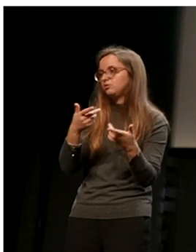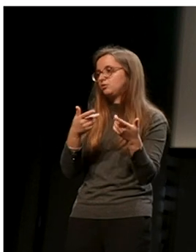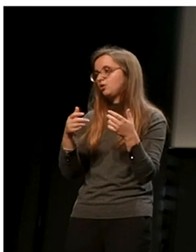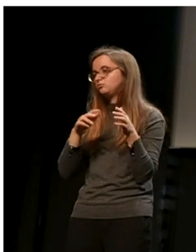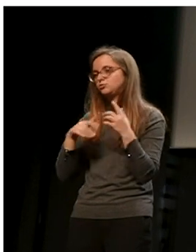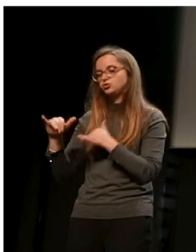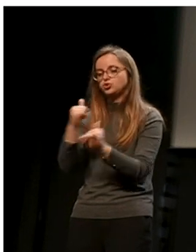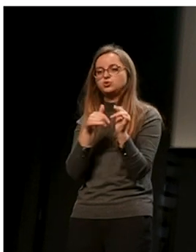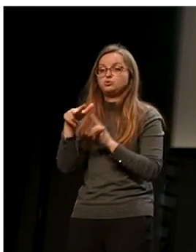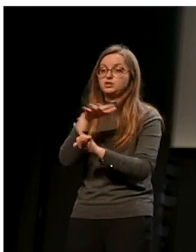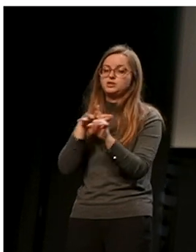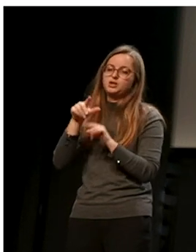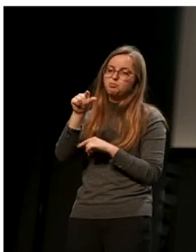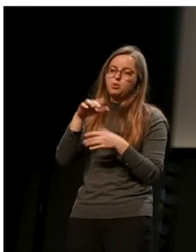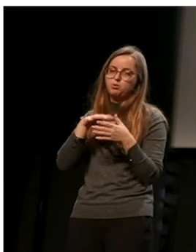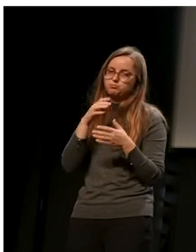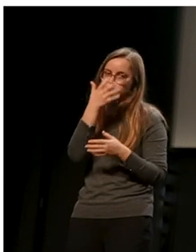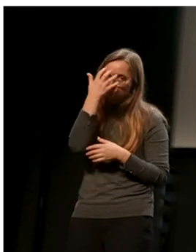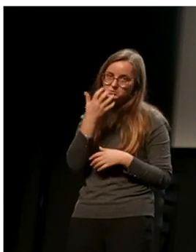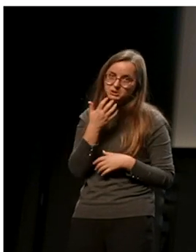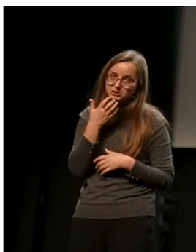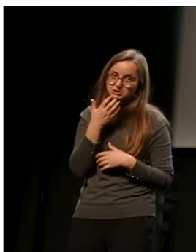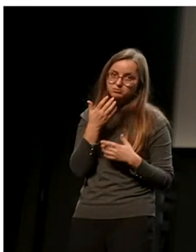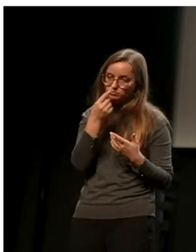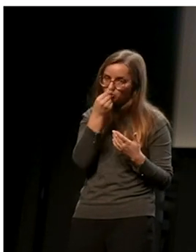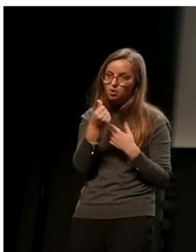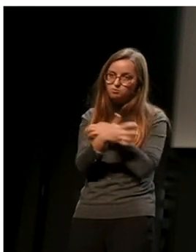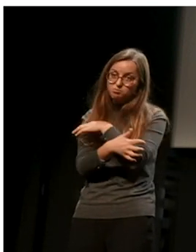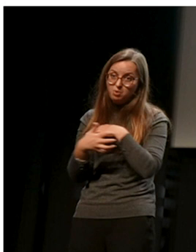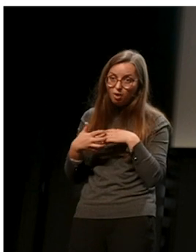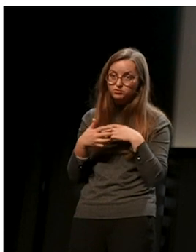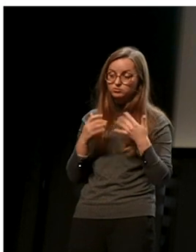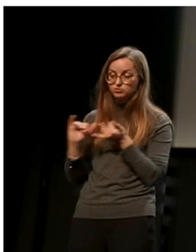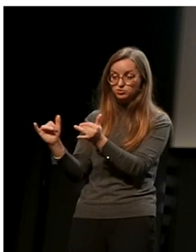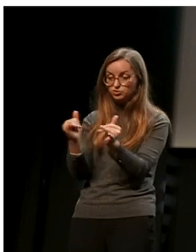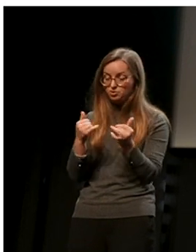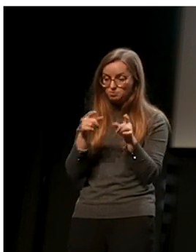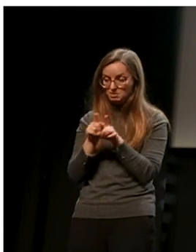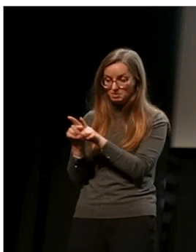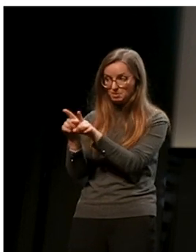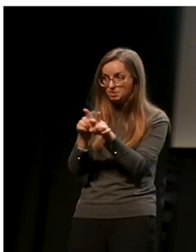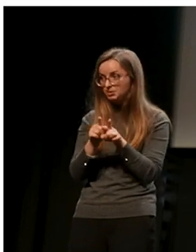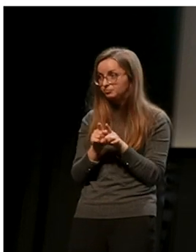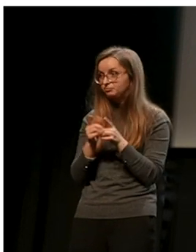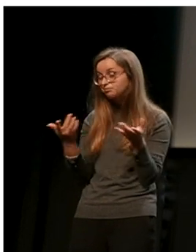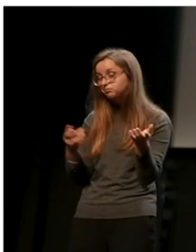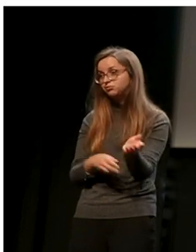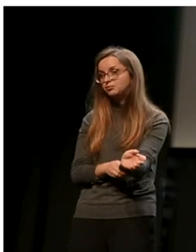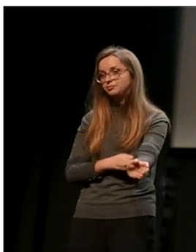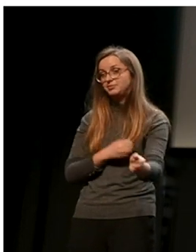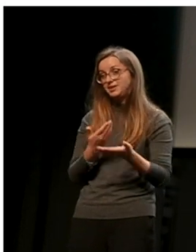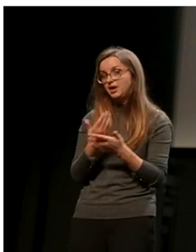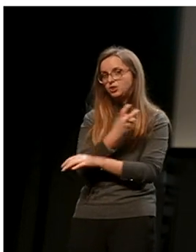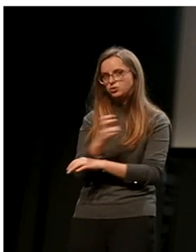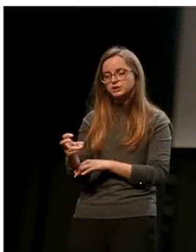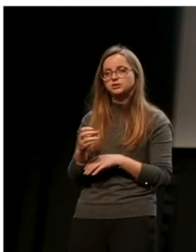pas une évolution en tout cas de style, un appauvrissement des jeux qui vont sortir, quoi. Mais ça, justement, est-ce que c'est pas se